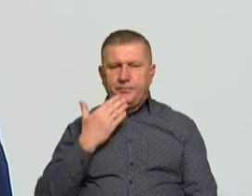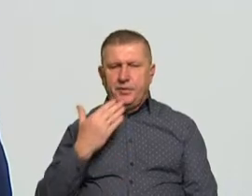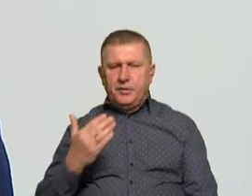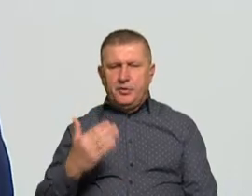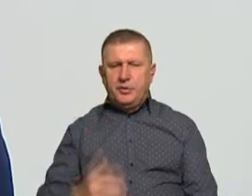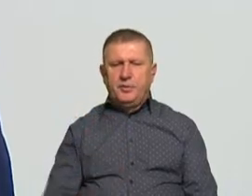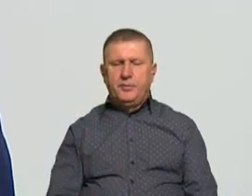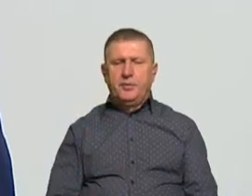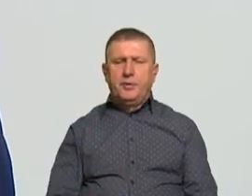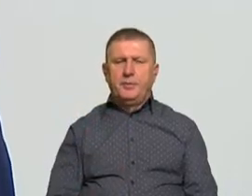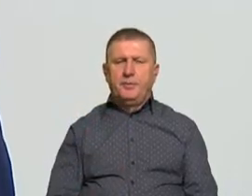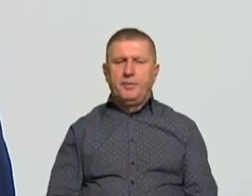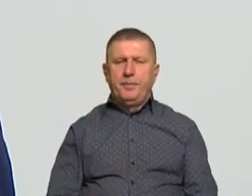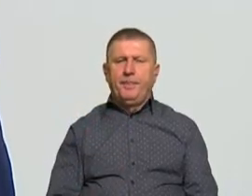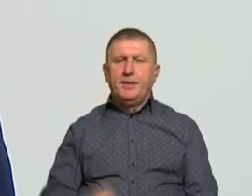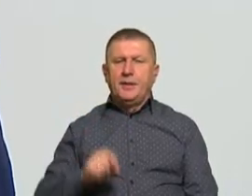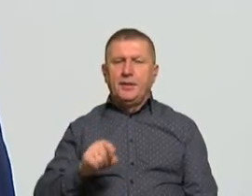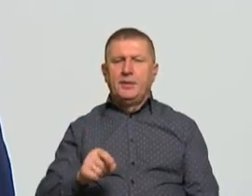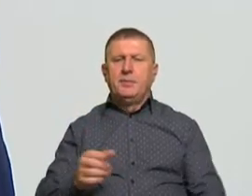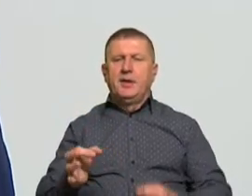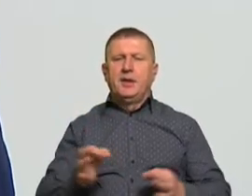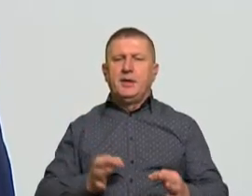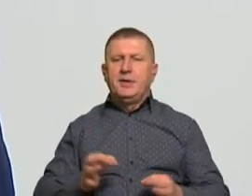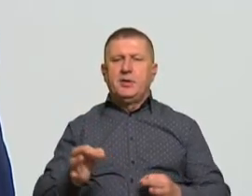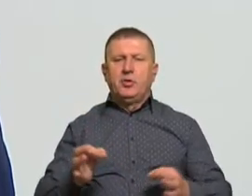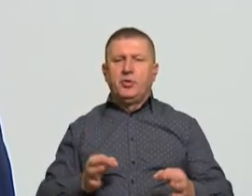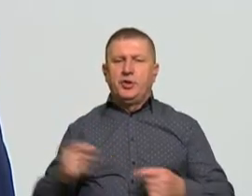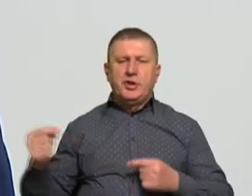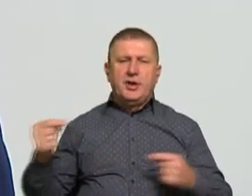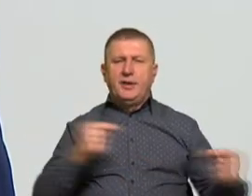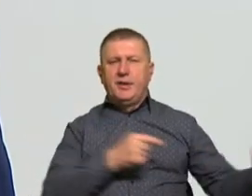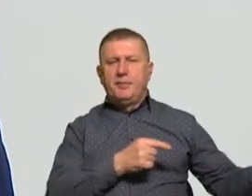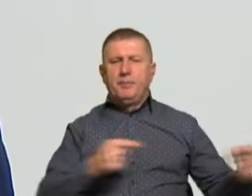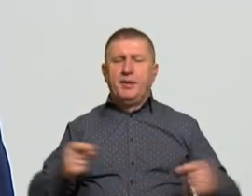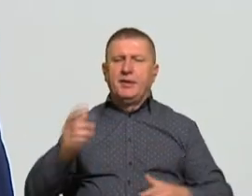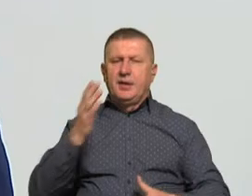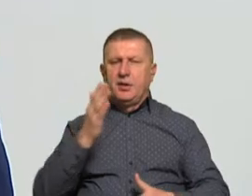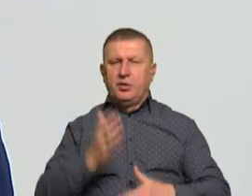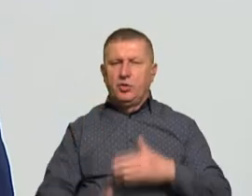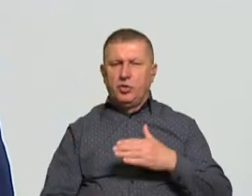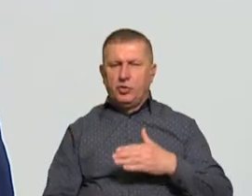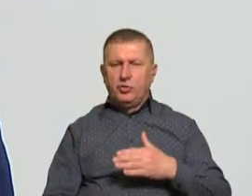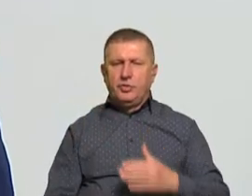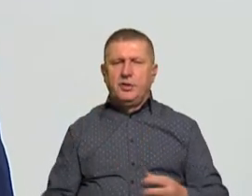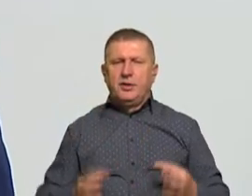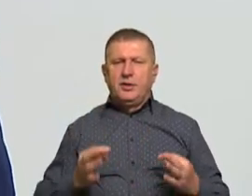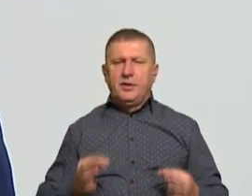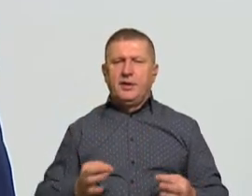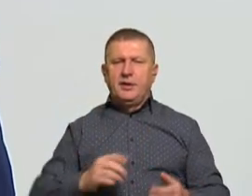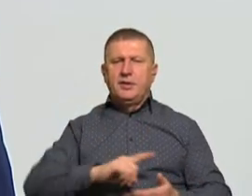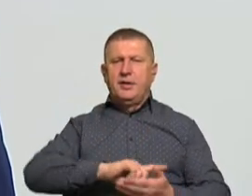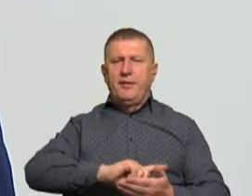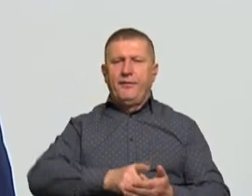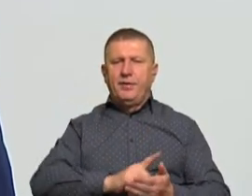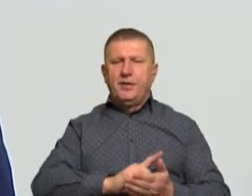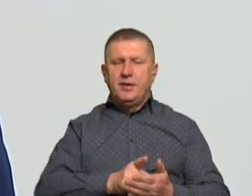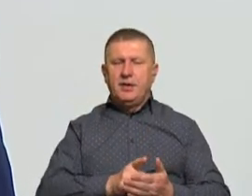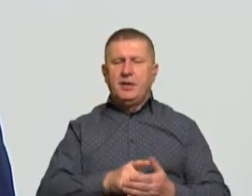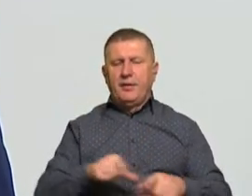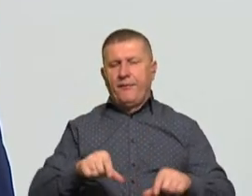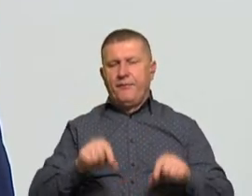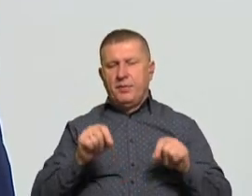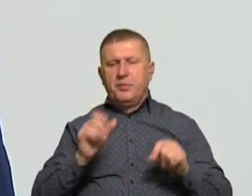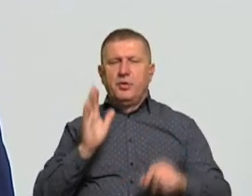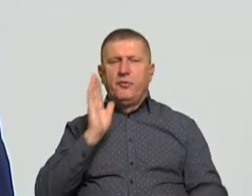Tym samym historyczna debata w Bielsku-Białej dobiega końca. Teraz o wyniku wyborów zadecydują